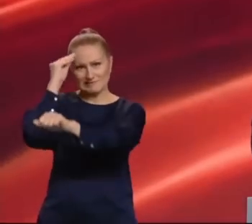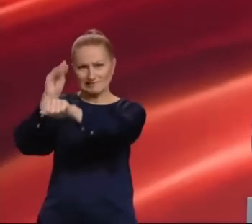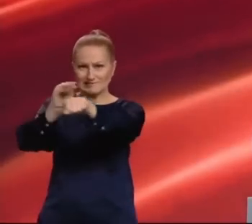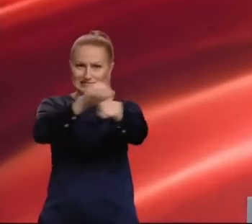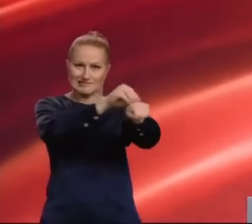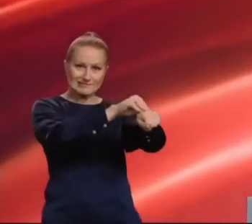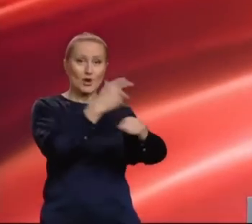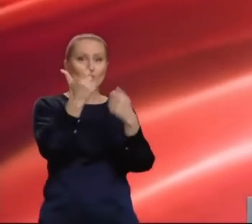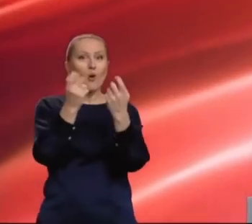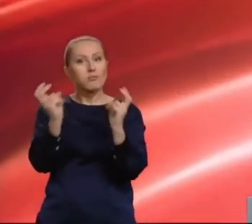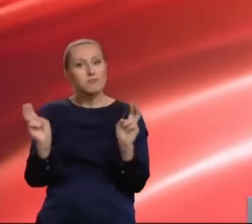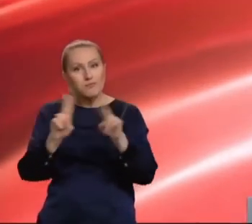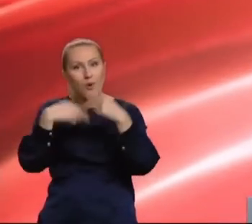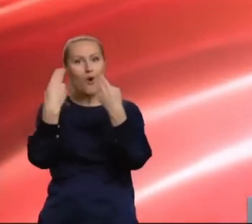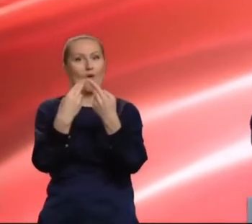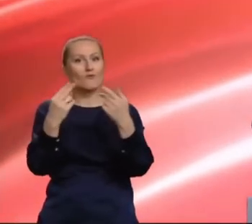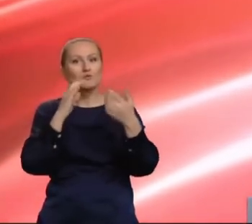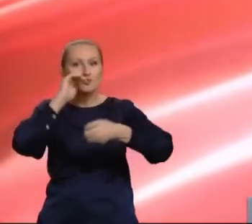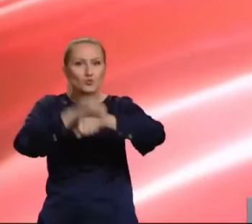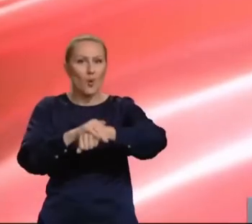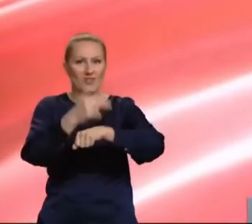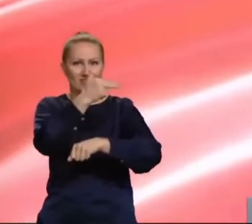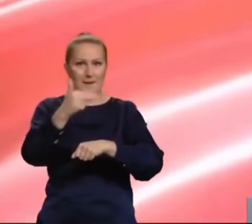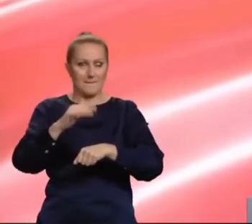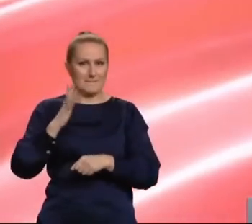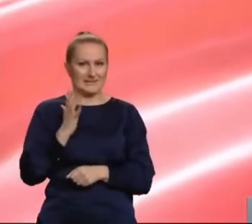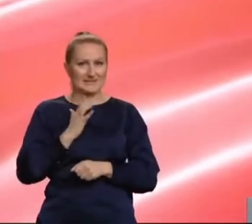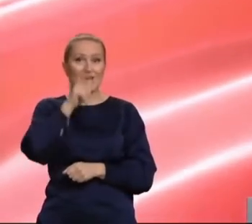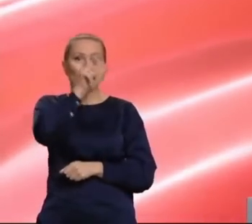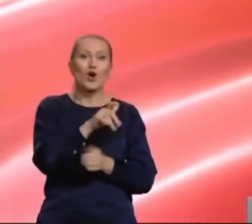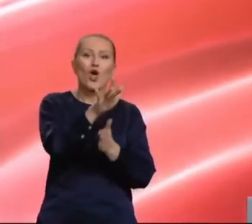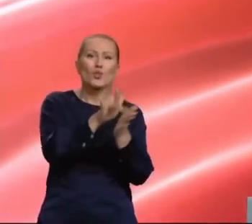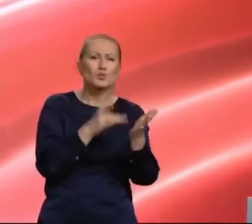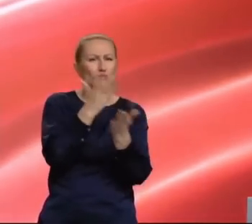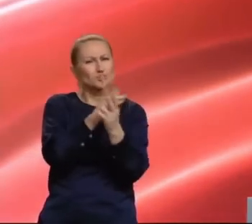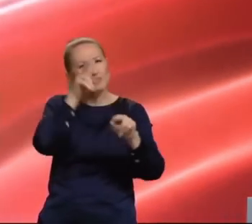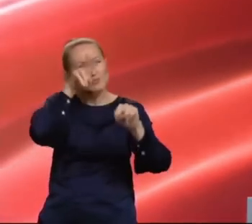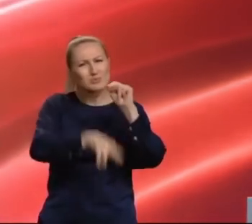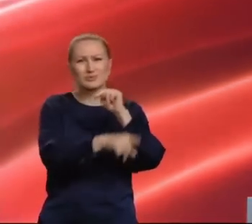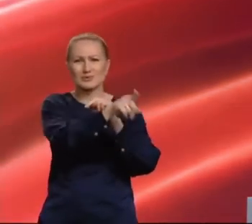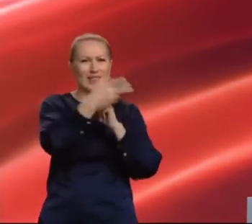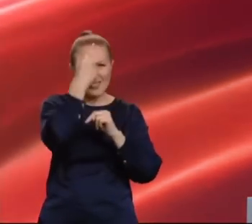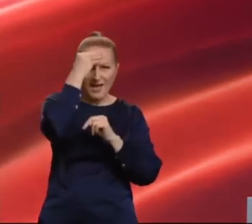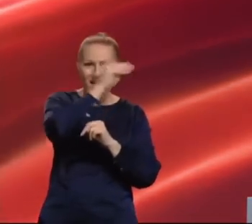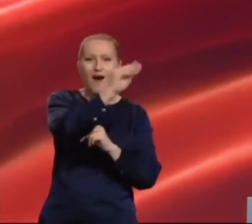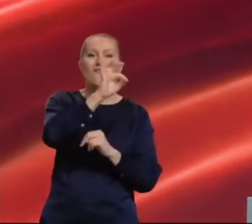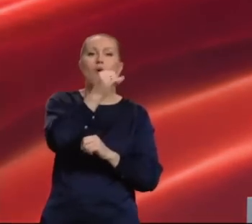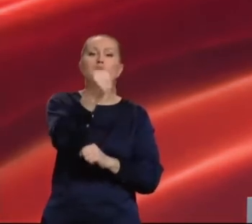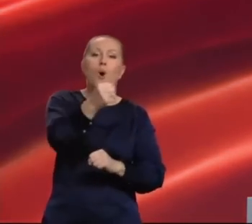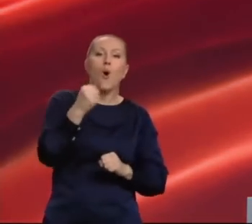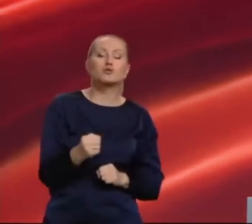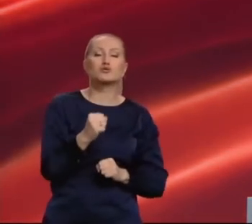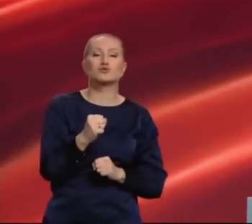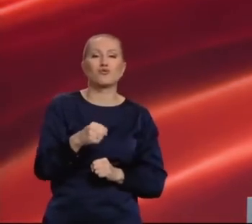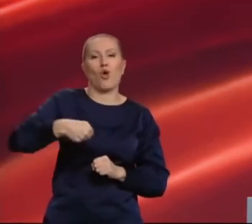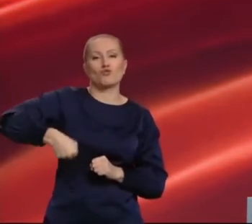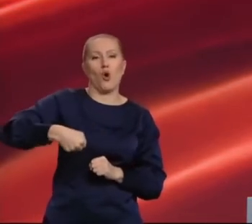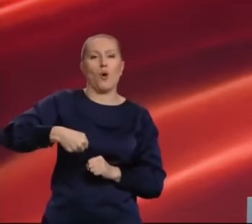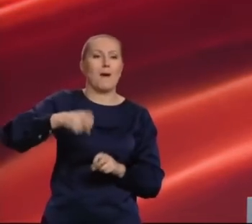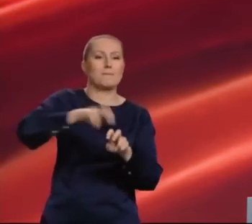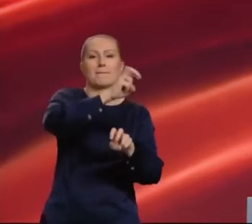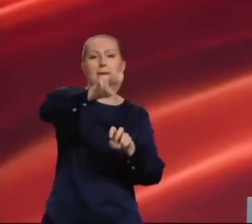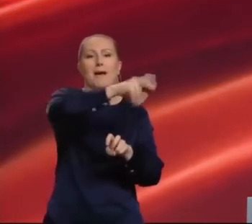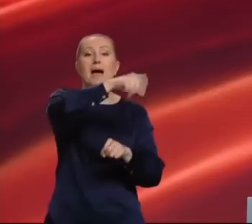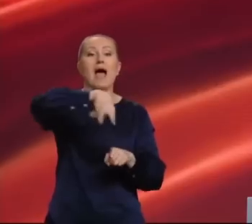budować zgodę na temat bezpieczeństwa. Żeby pan Donald Tusk powstrzymał posłów biegających z niebieską siatką, obrażających polskich żołnierzy na